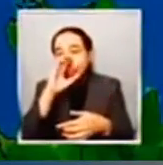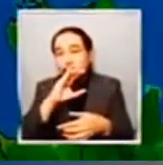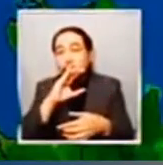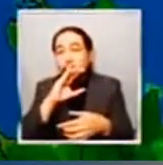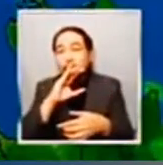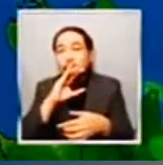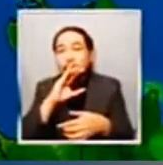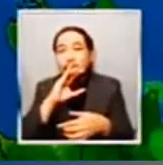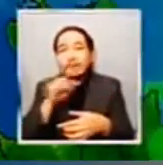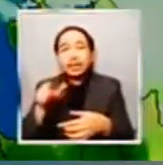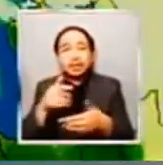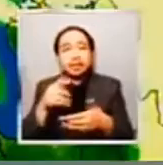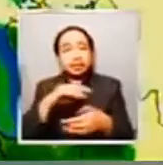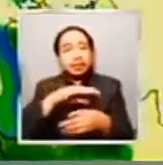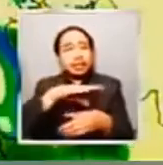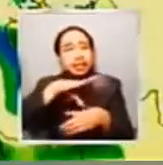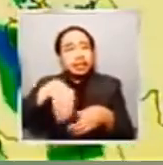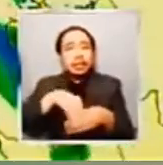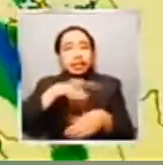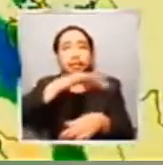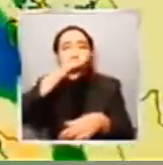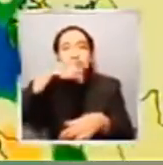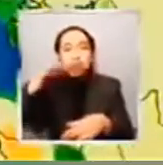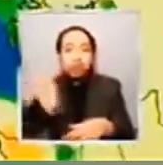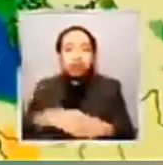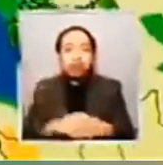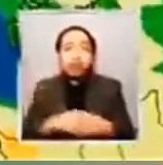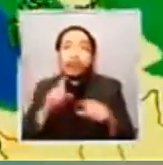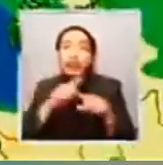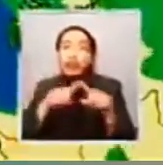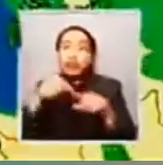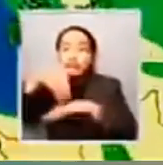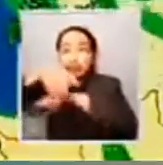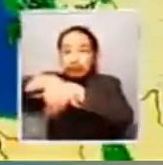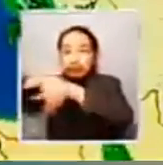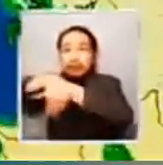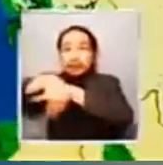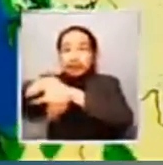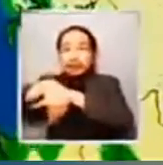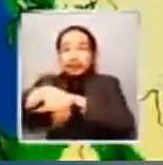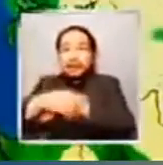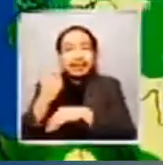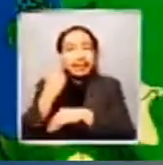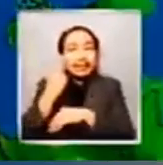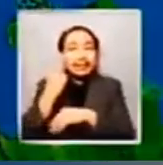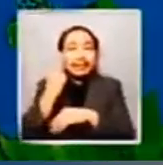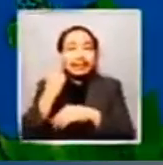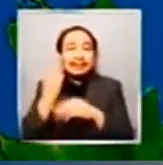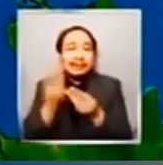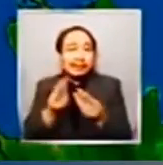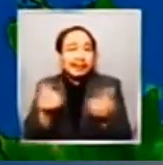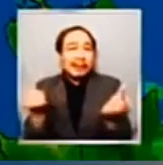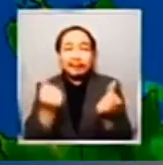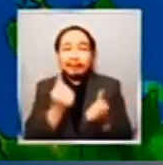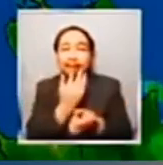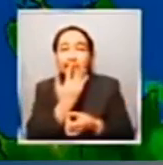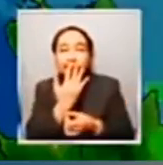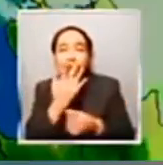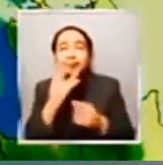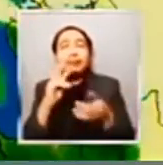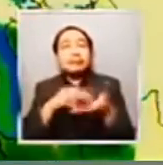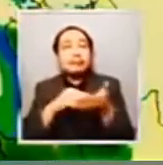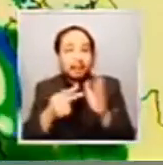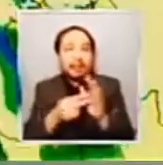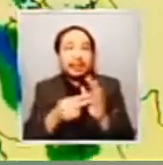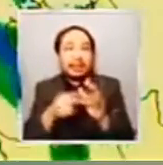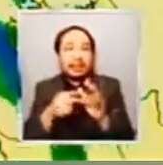dyan sa may bahagi ng Bohol. Pero pagdating ng gabi mga kapuso, unti-unti makikita nyo mawawala yung kulay. Ibig sabihin po, bubuti yung